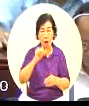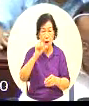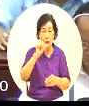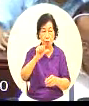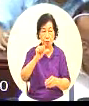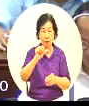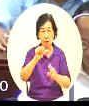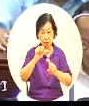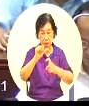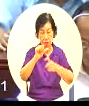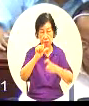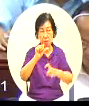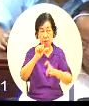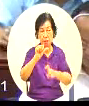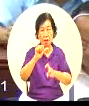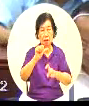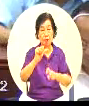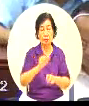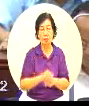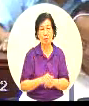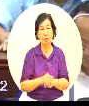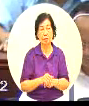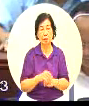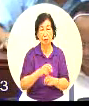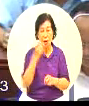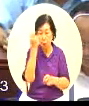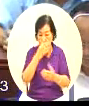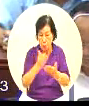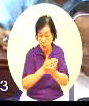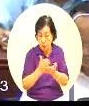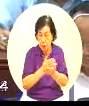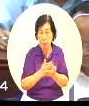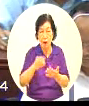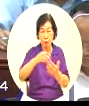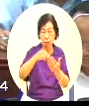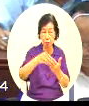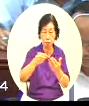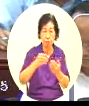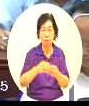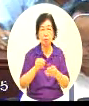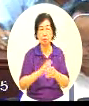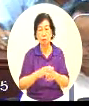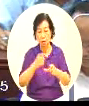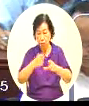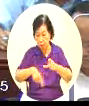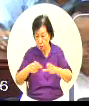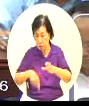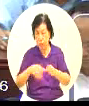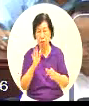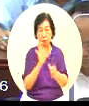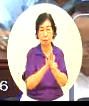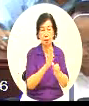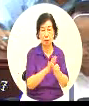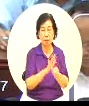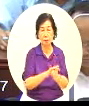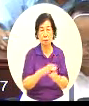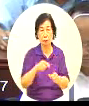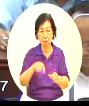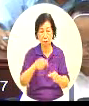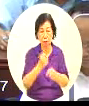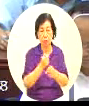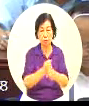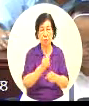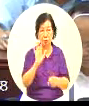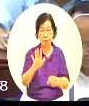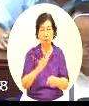经有勘算，有迄个评估，选出一个厂商来帮忙做这样的一个工作。啊，